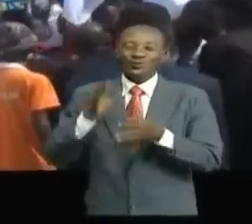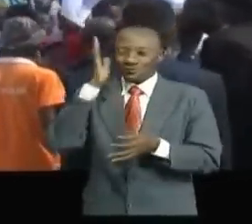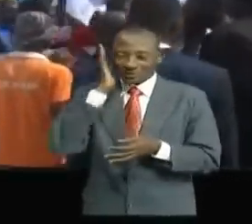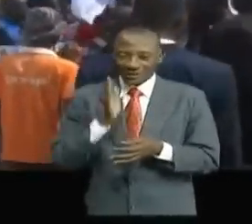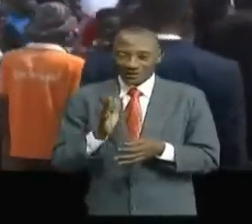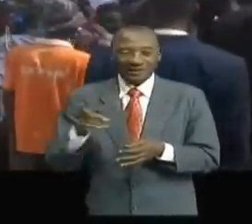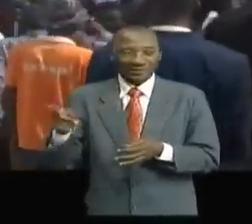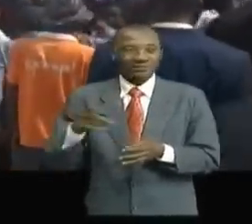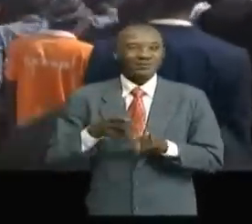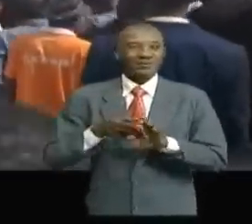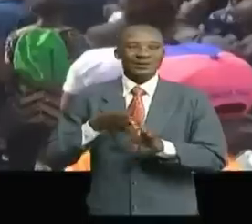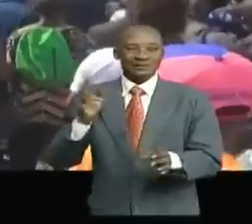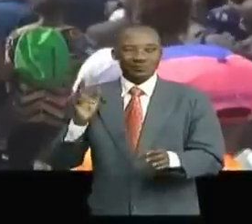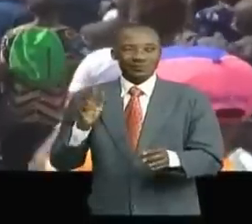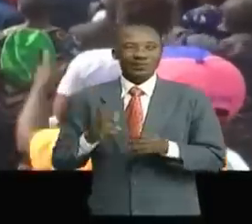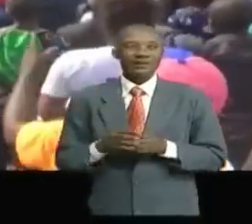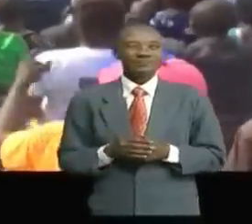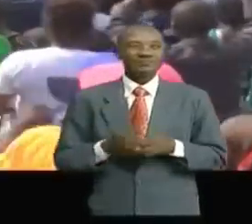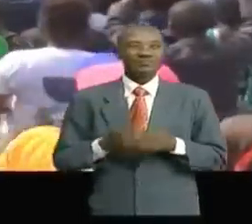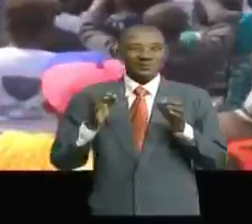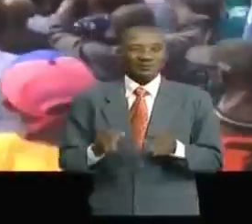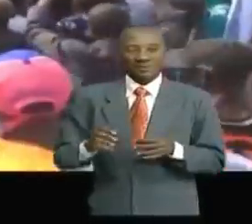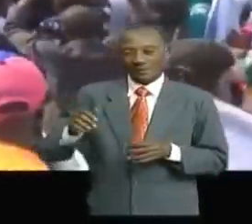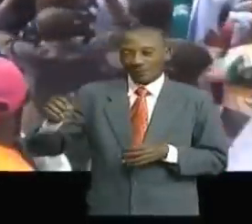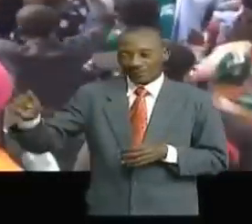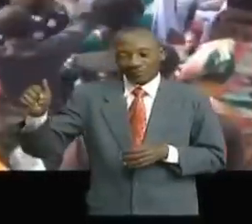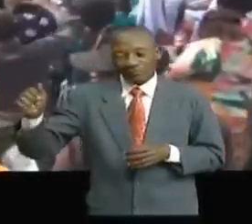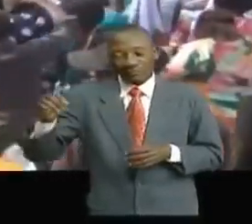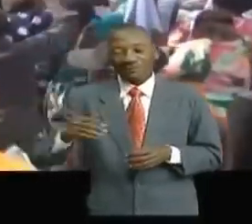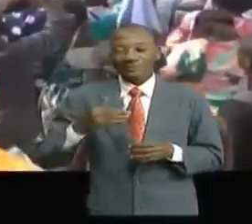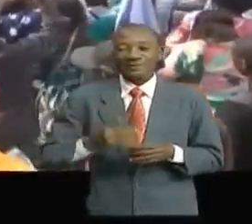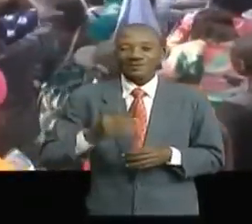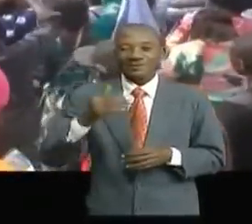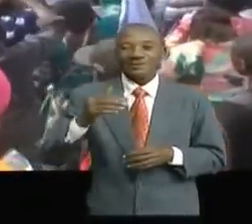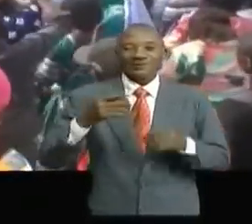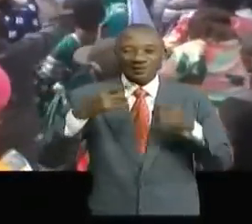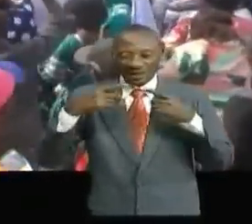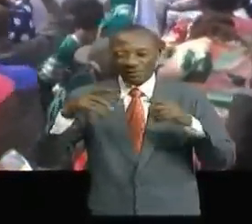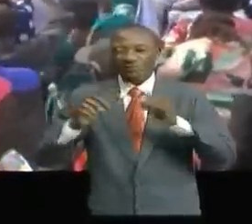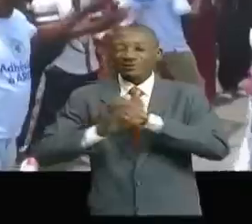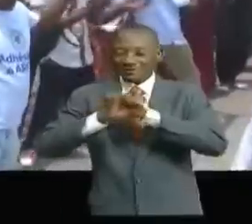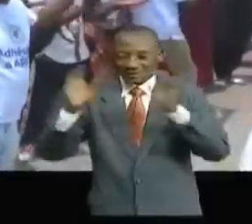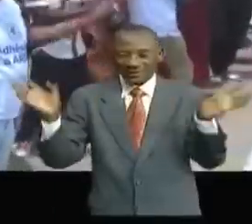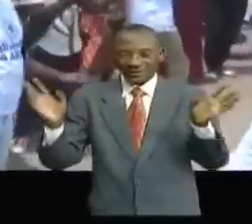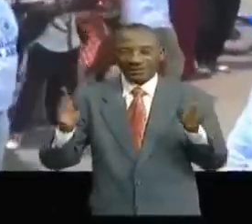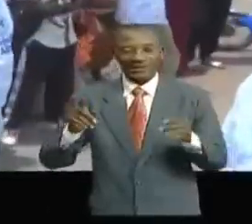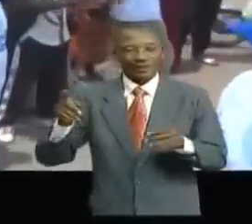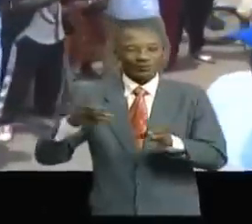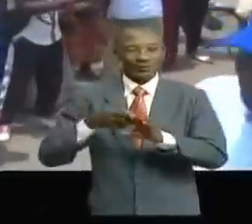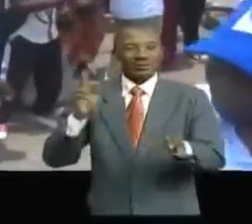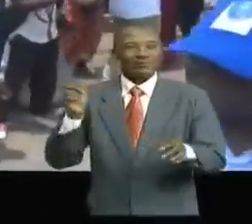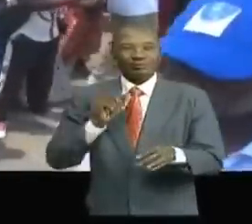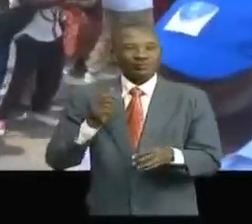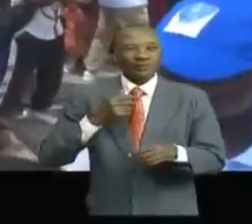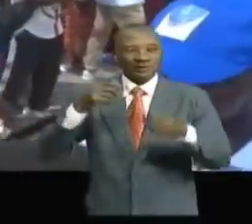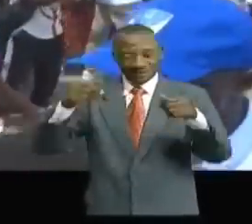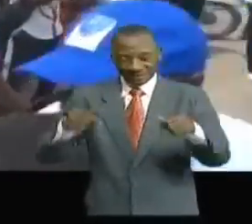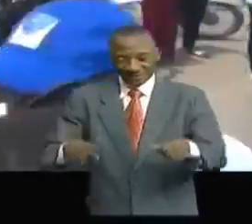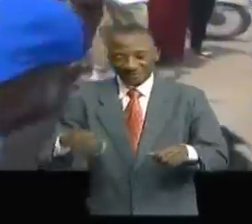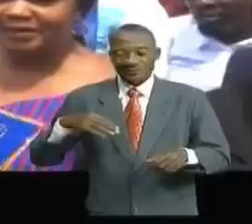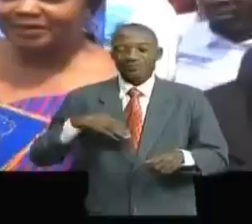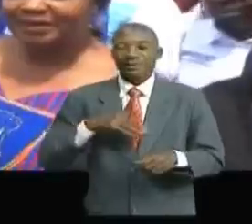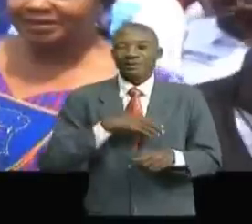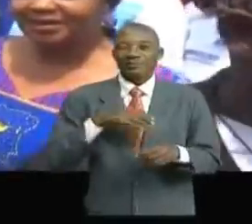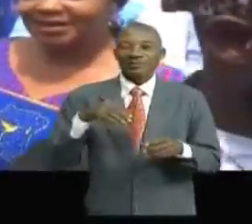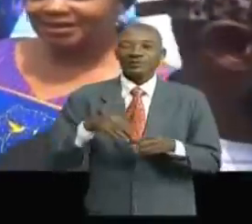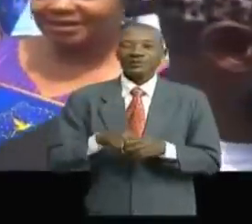population kinoise et les militants et militantes ainsi que le membre sympathisant de s'enrôler massivement afin d'élire les candidats